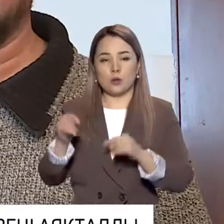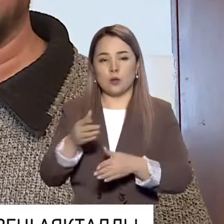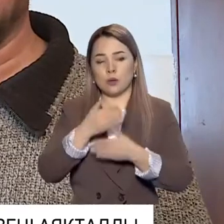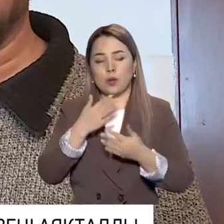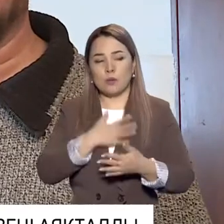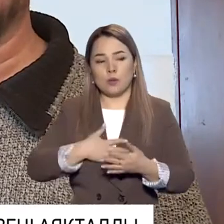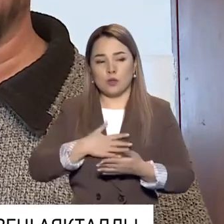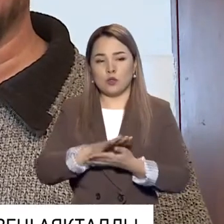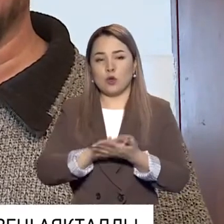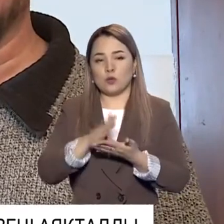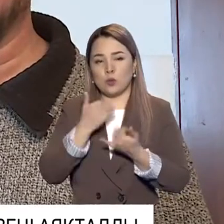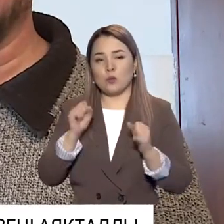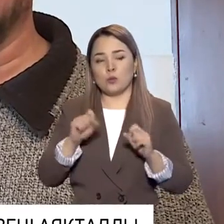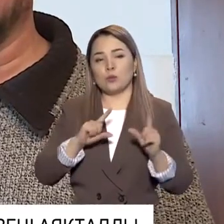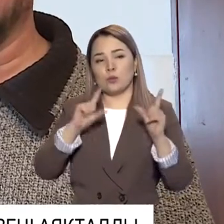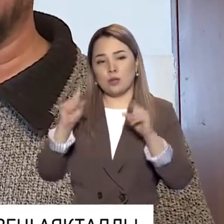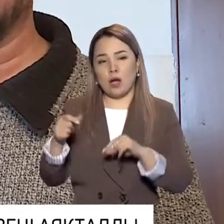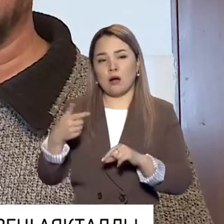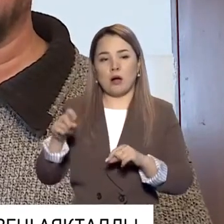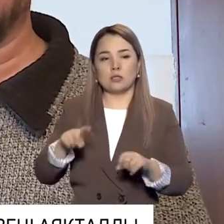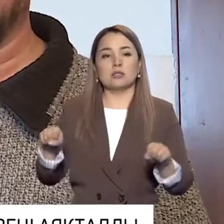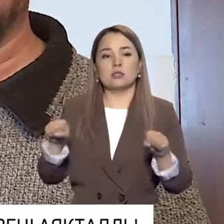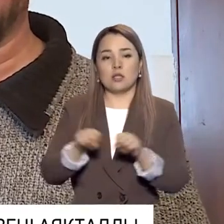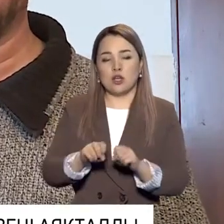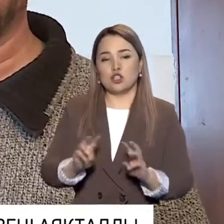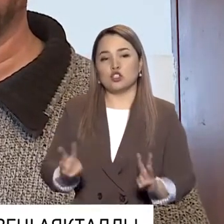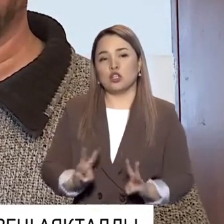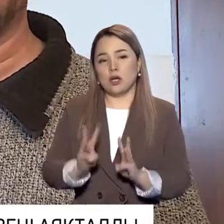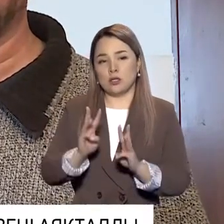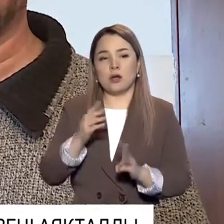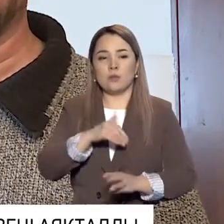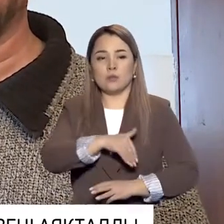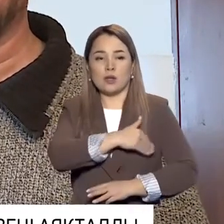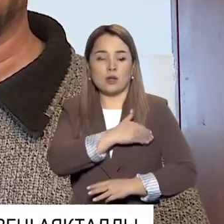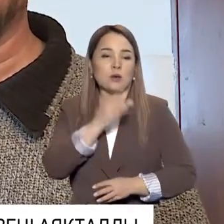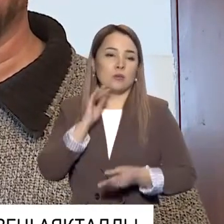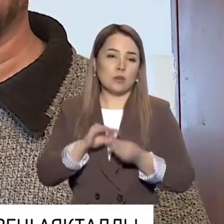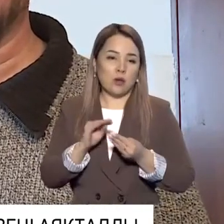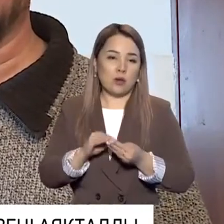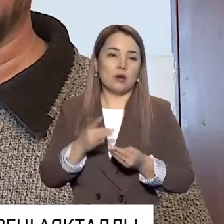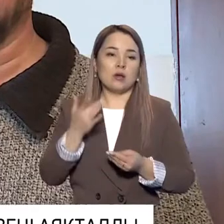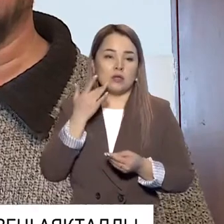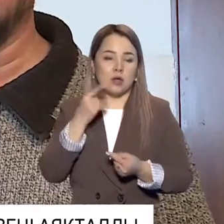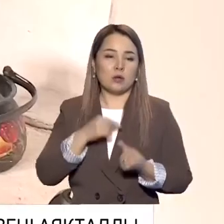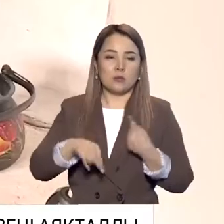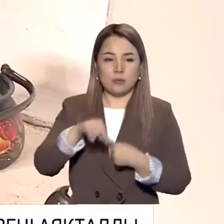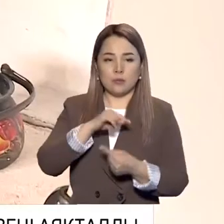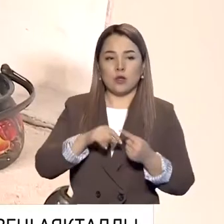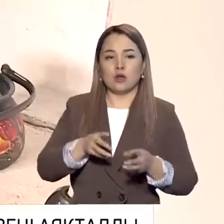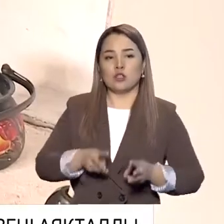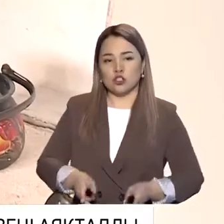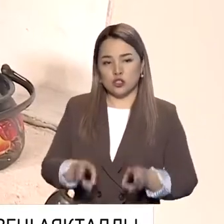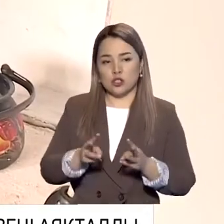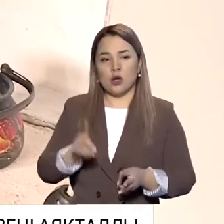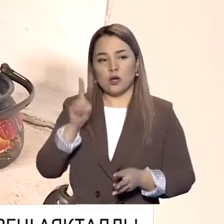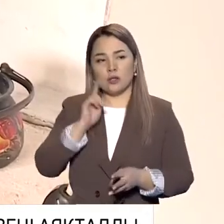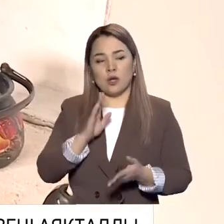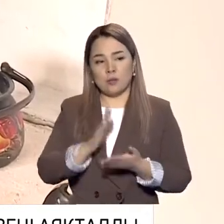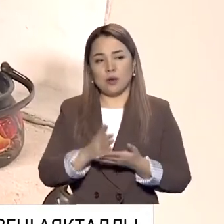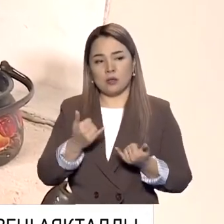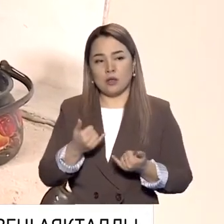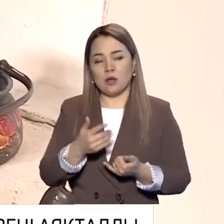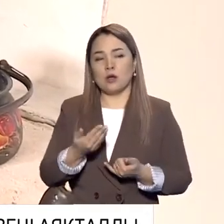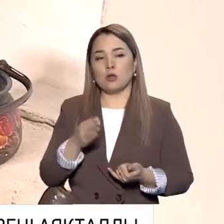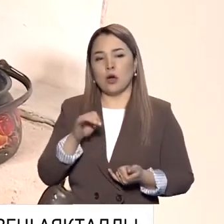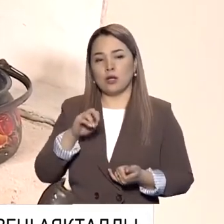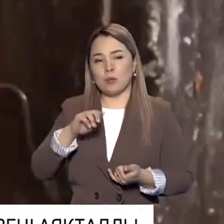десең уайымдамайсың, кете бересің. Мына газ жанып тұра береді, бір қалыпты температура ұстап тұрады осылай үйдің іші. Үй жылы. Ал Төлеубай Асанғазин әлі